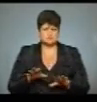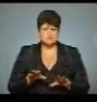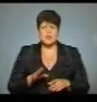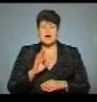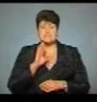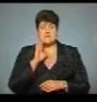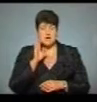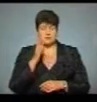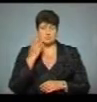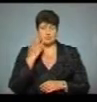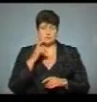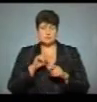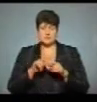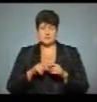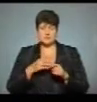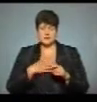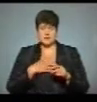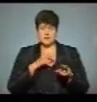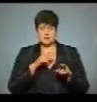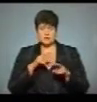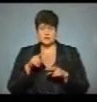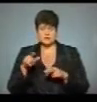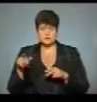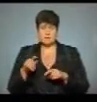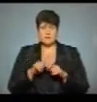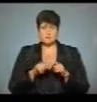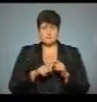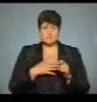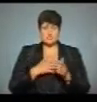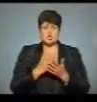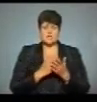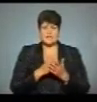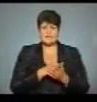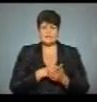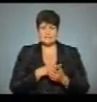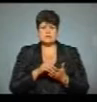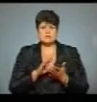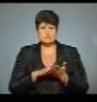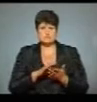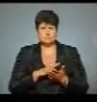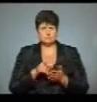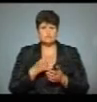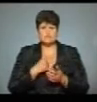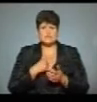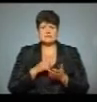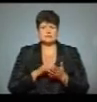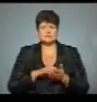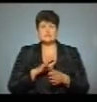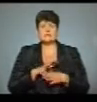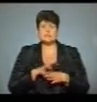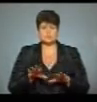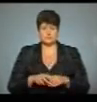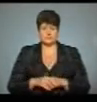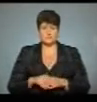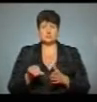Зранку, коли ми перепровірили наших спостерігачів, перепровірили наших кандидатів-депутатів, які реєструвалися, він у нас не був взагалі зареєстрований.